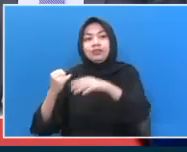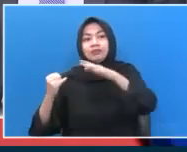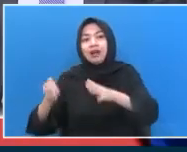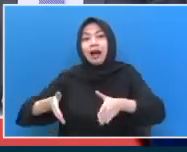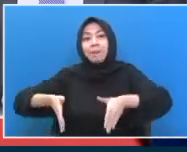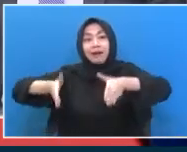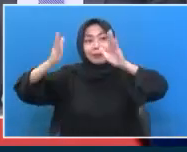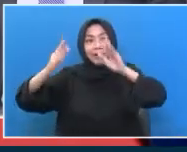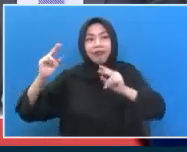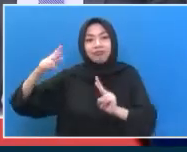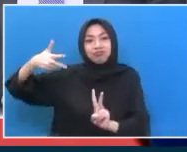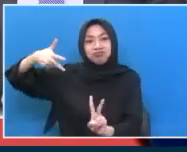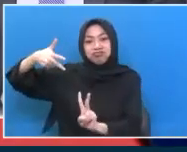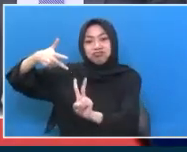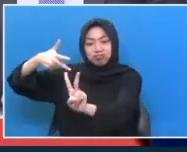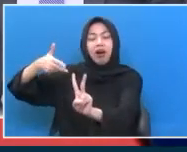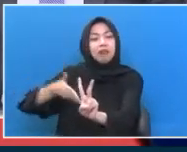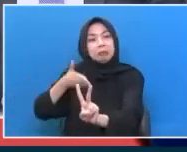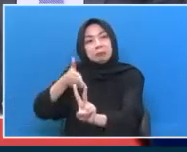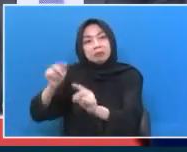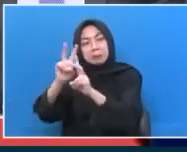terakhir bersama dengan korban